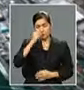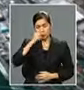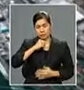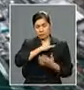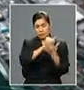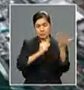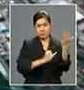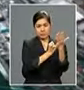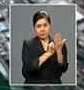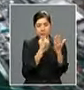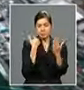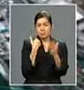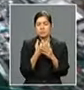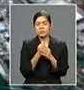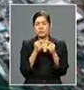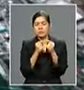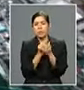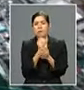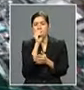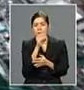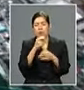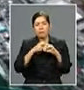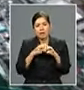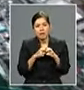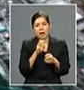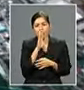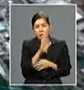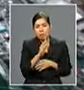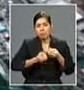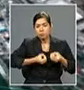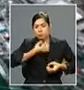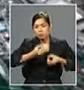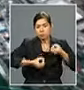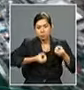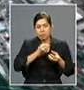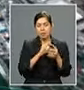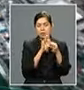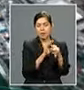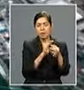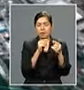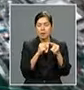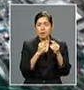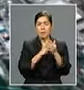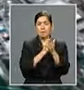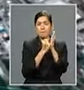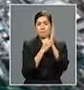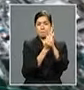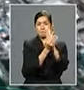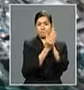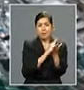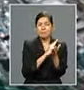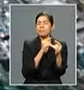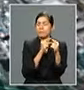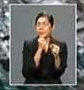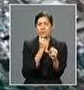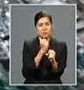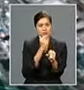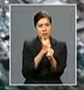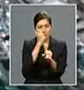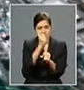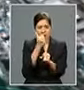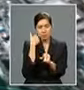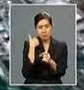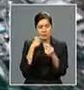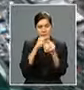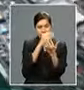ารถส่งเรื่องร้องเรียนนะครับแล้วก็เรื่องทุกข์ใจนะครับรวมถึงปัญหาการพัฒนาต่างๆในแง่มุมของการจราจรนะครับมาที่รายละเอียดที่ขึ้นอยู่นี้นะครับถ้าผู้